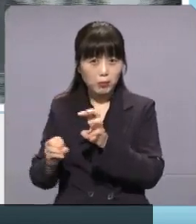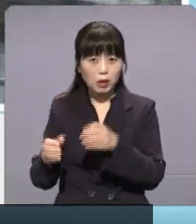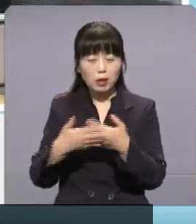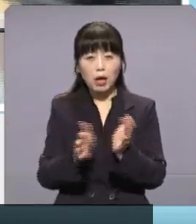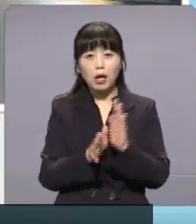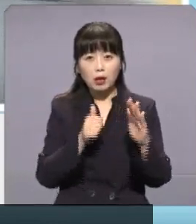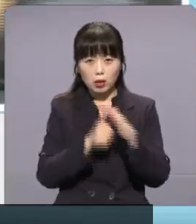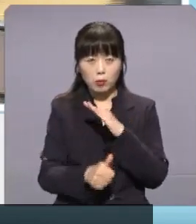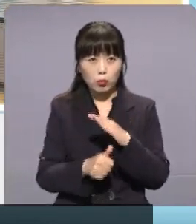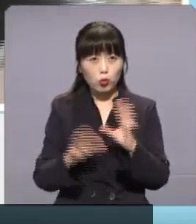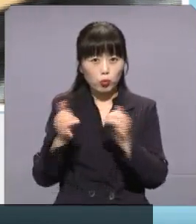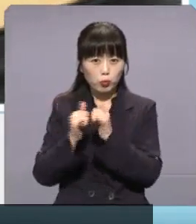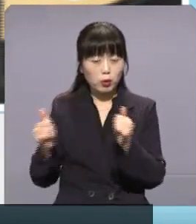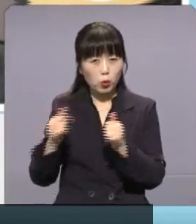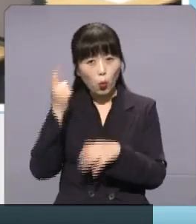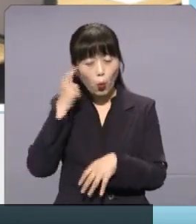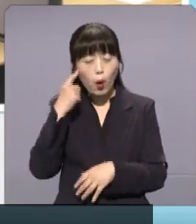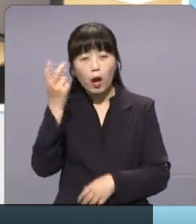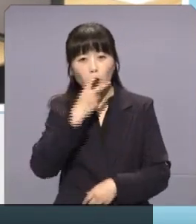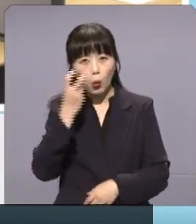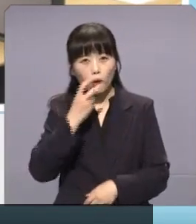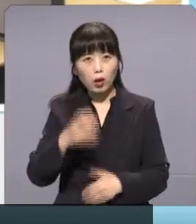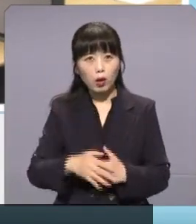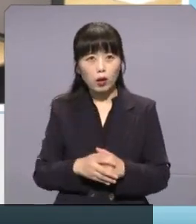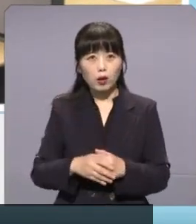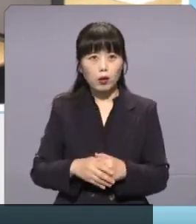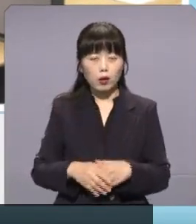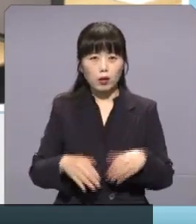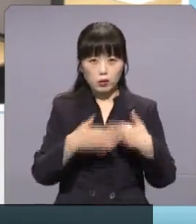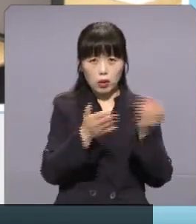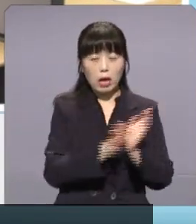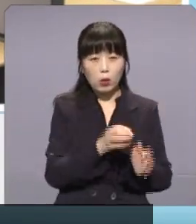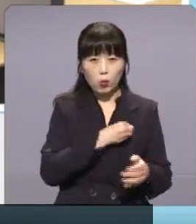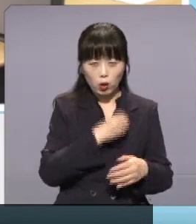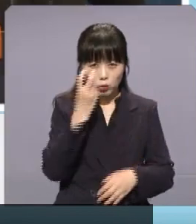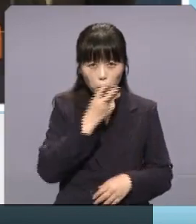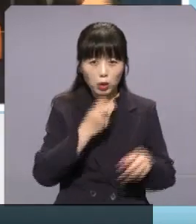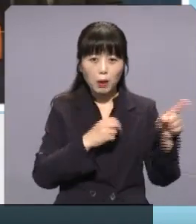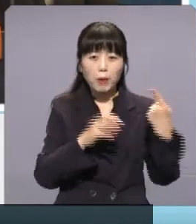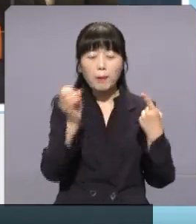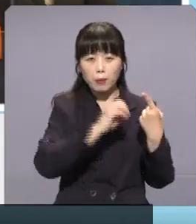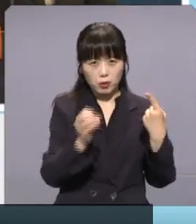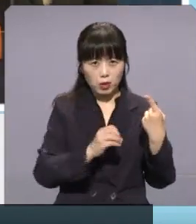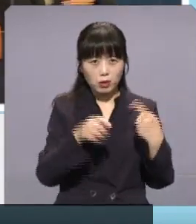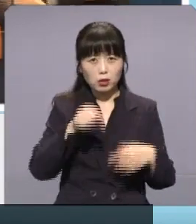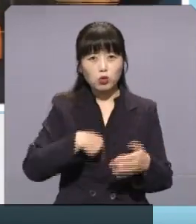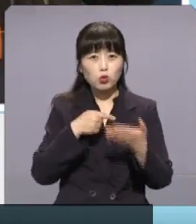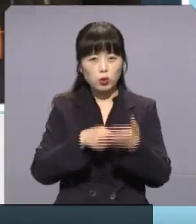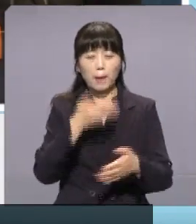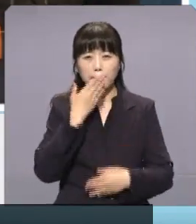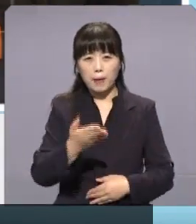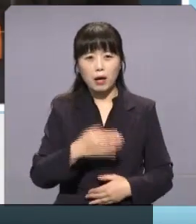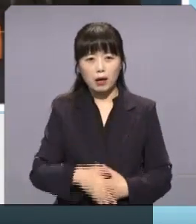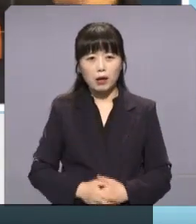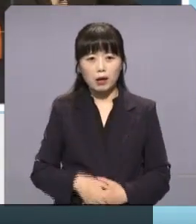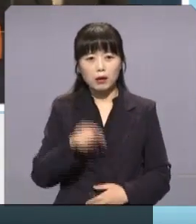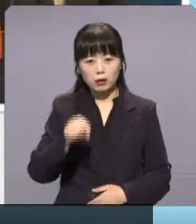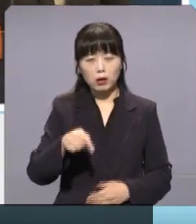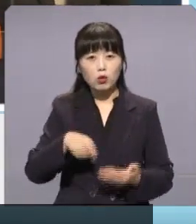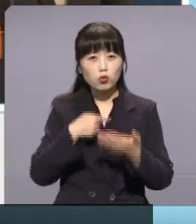당대표 뽑는데 일반 국민 왜 조사해? 당원 여론조사 100%. 이런 주장이 나올 수가 있어요. 지금 벌써 그런 주장을 하는